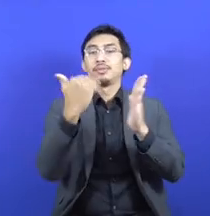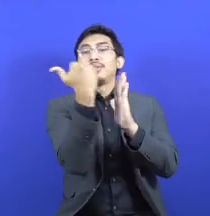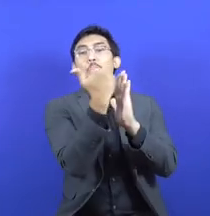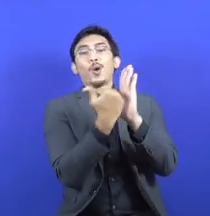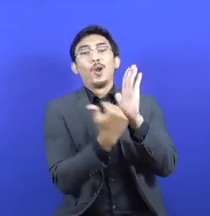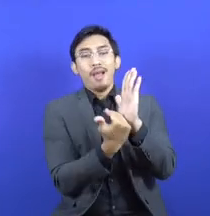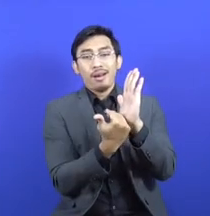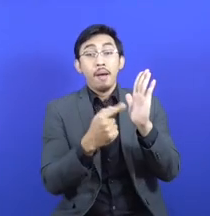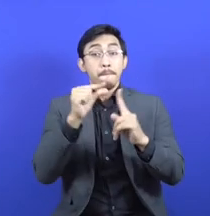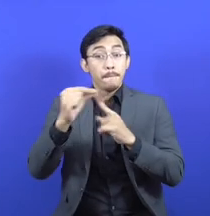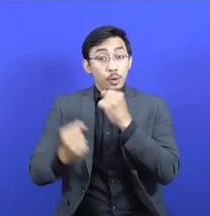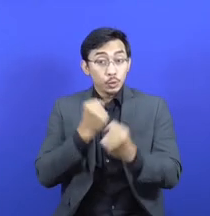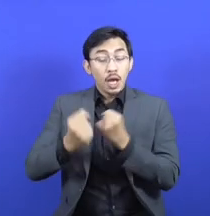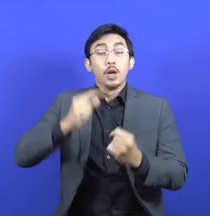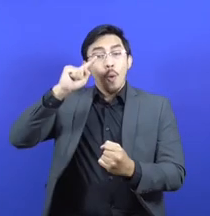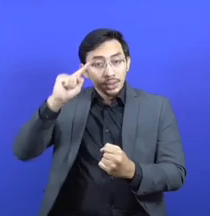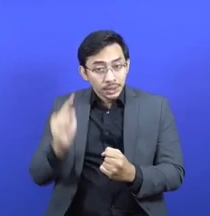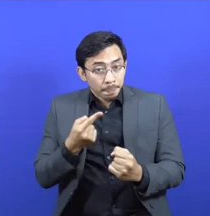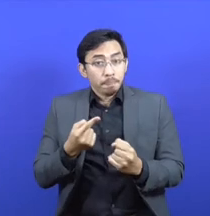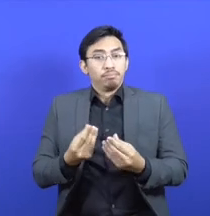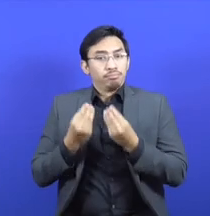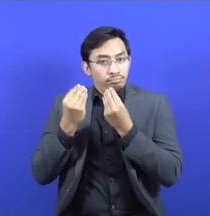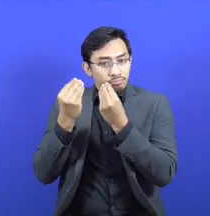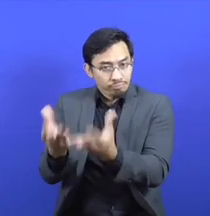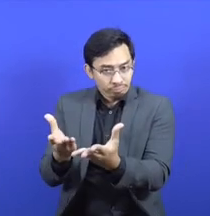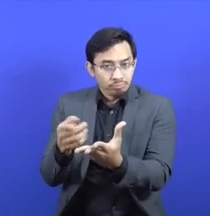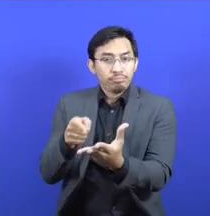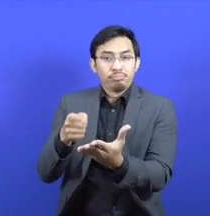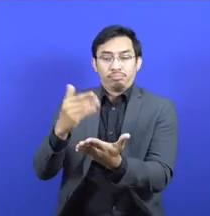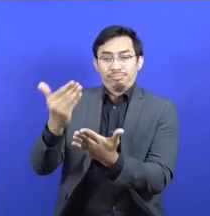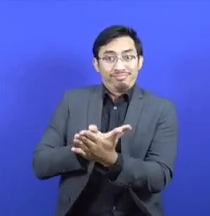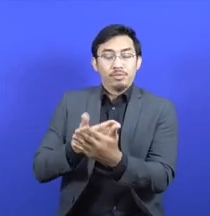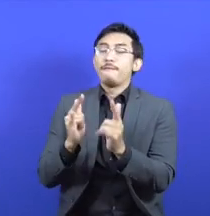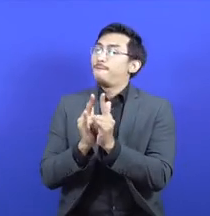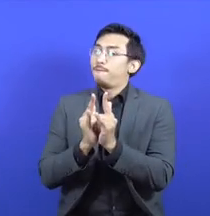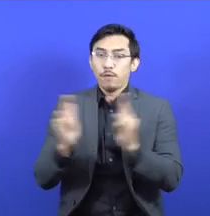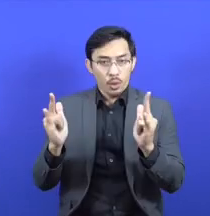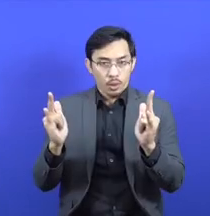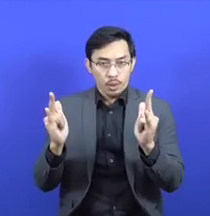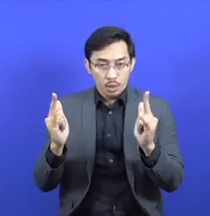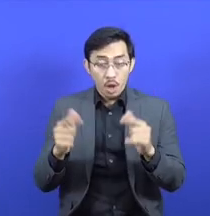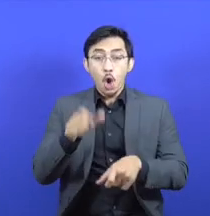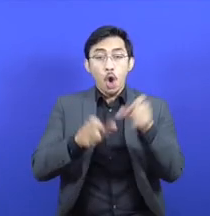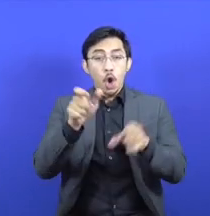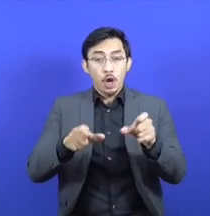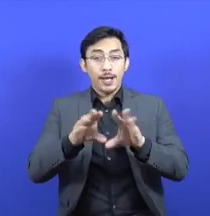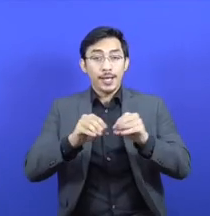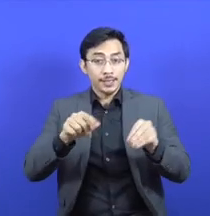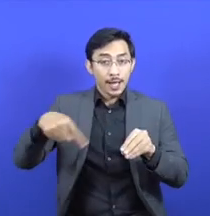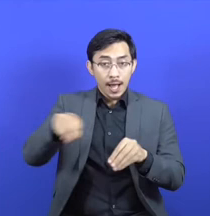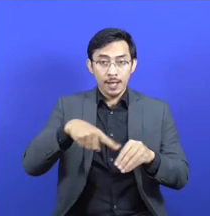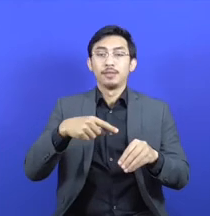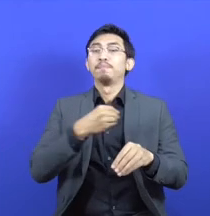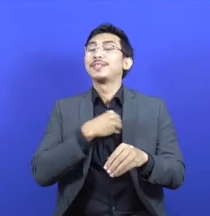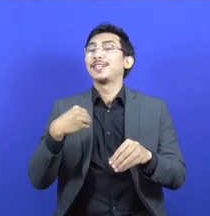pemerintah mengeluarkan peraturan bahwa perusahaan wajib untuk tetap membayar upah secara penuh bagi pekerja